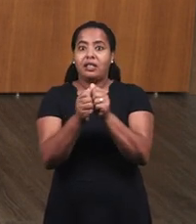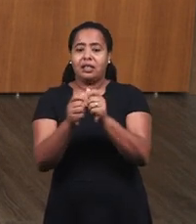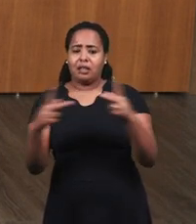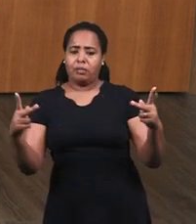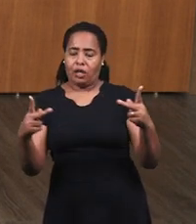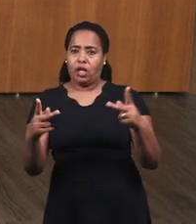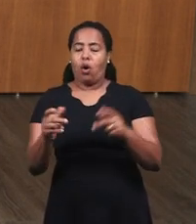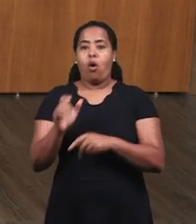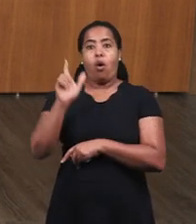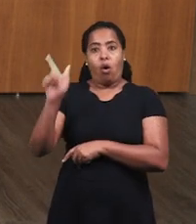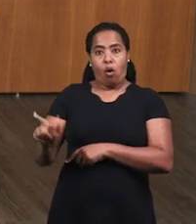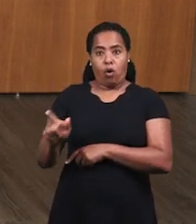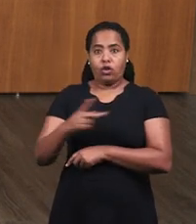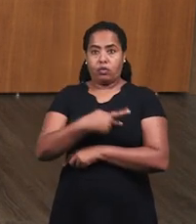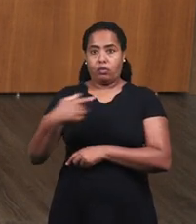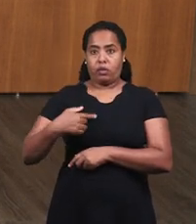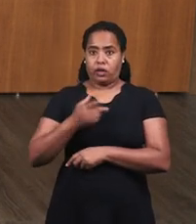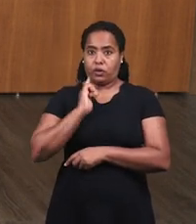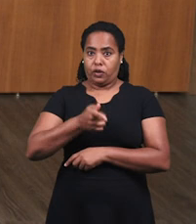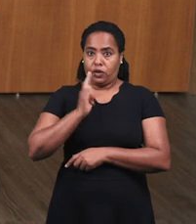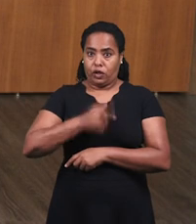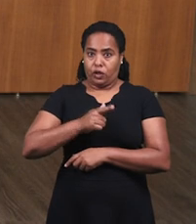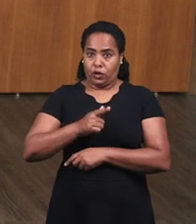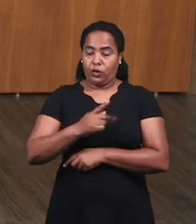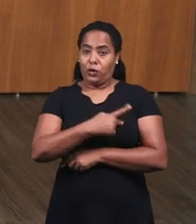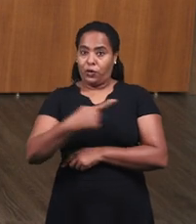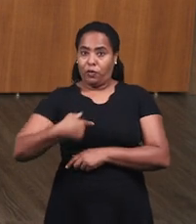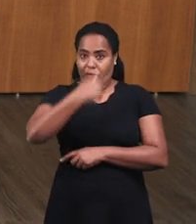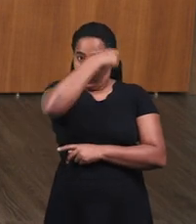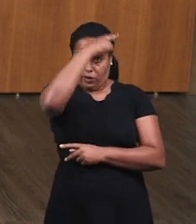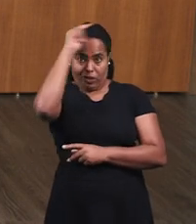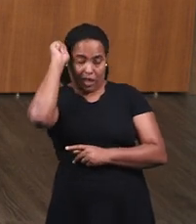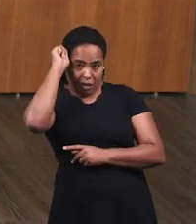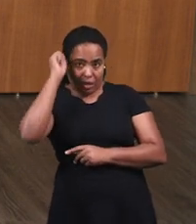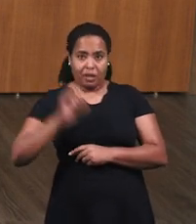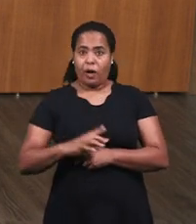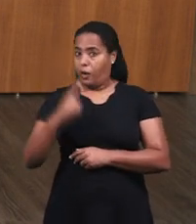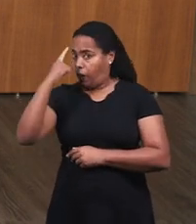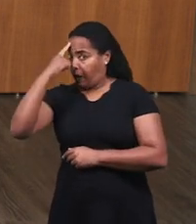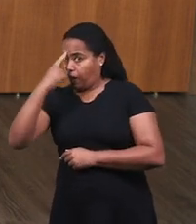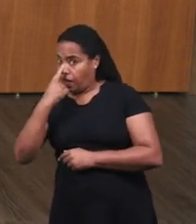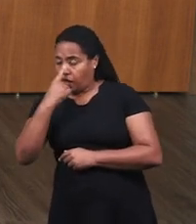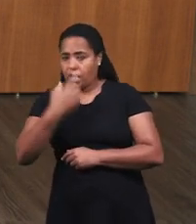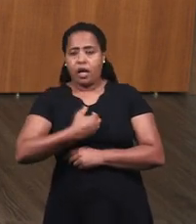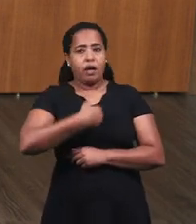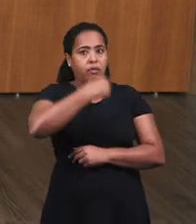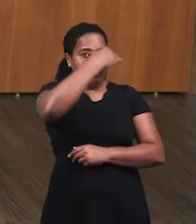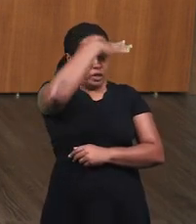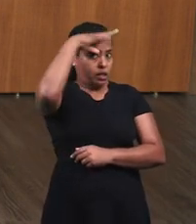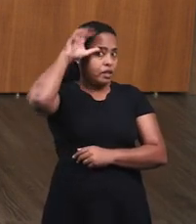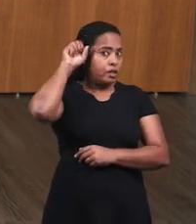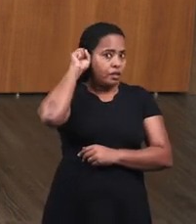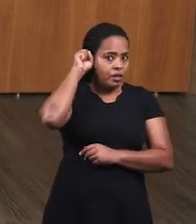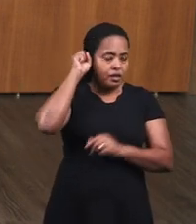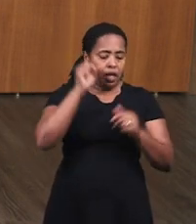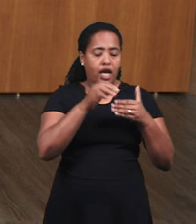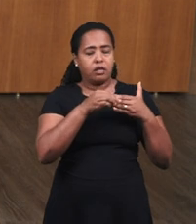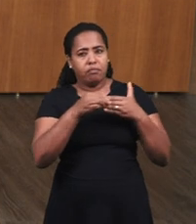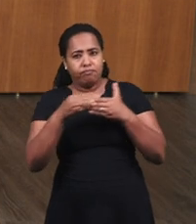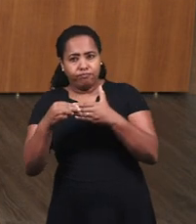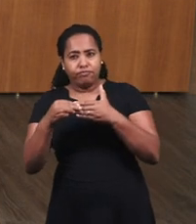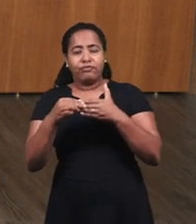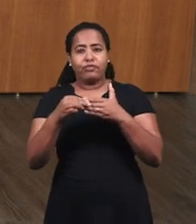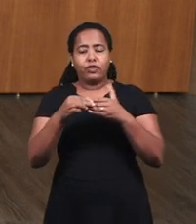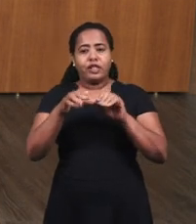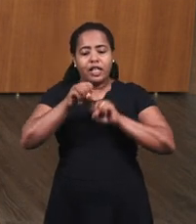Библии. Сегодня будут участвовать пастыря Жидовцы Викторину Гейрус, Амадео Лопес, Даниэль Морейра, Сержио